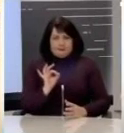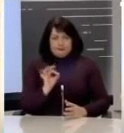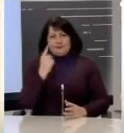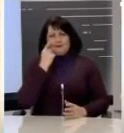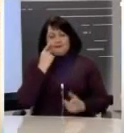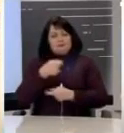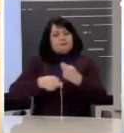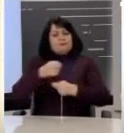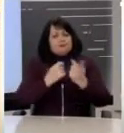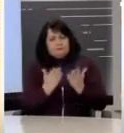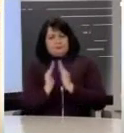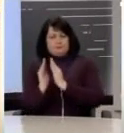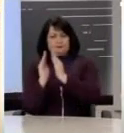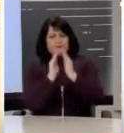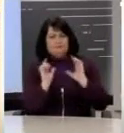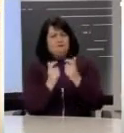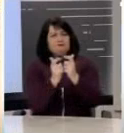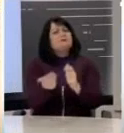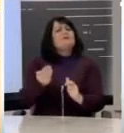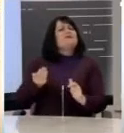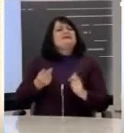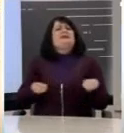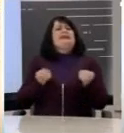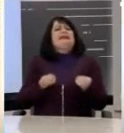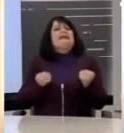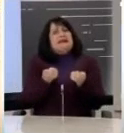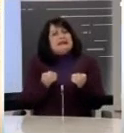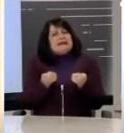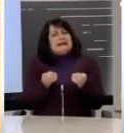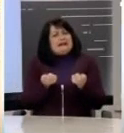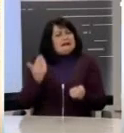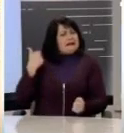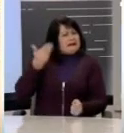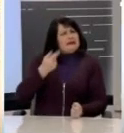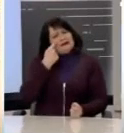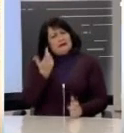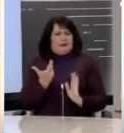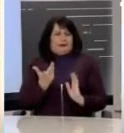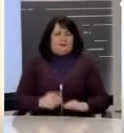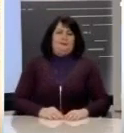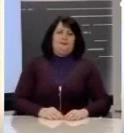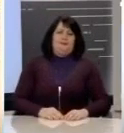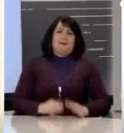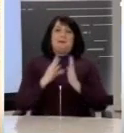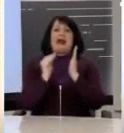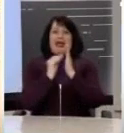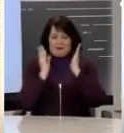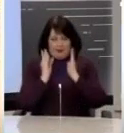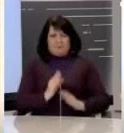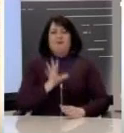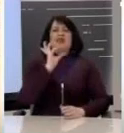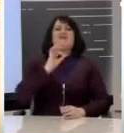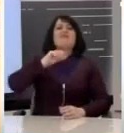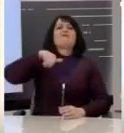των επιχειρήσεων των προηγούμενων χρόνων. Επιστρέφω στο προηγούμενο παράδειγμα. Αν αυξηθεί ο ΦΠΑ σε